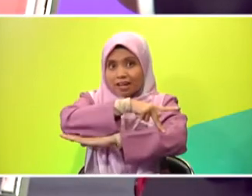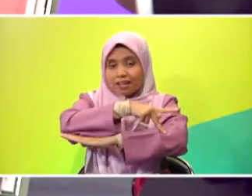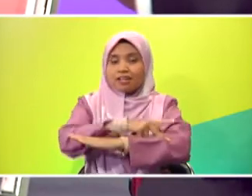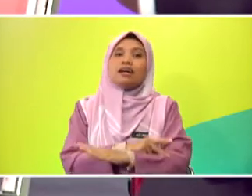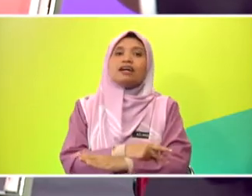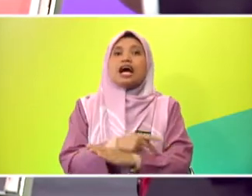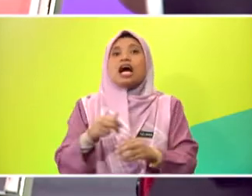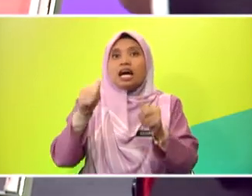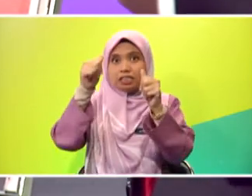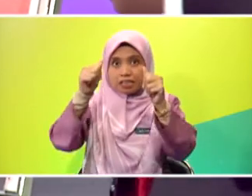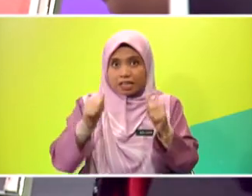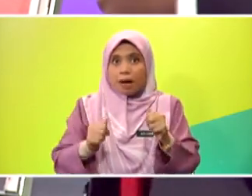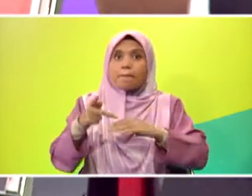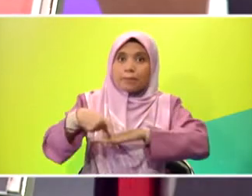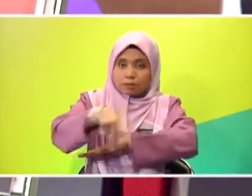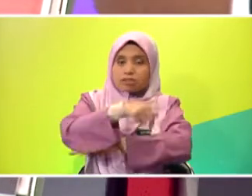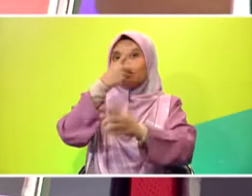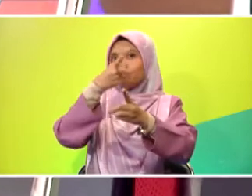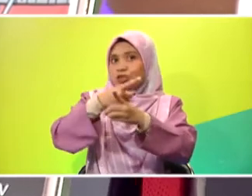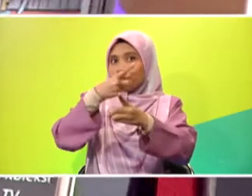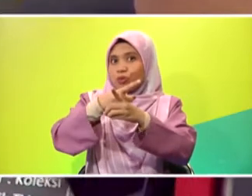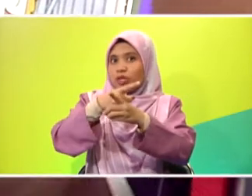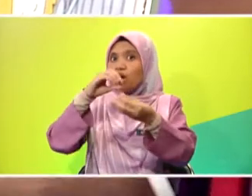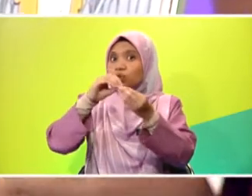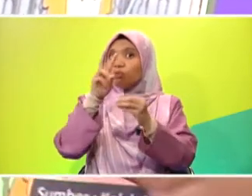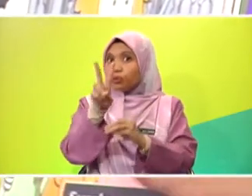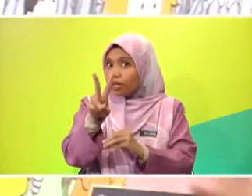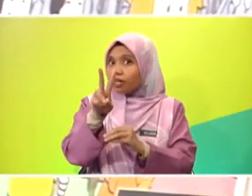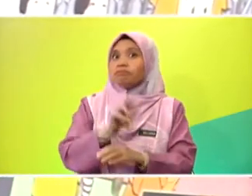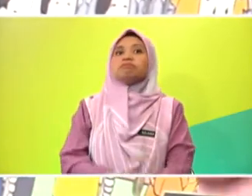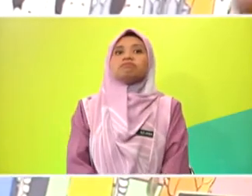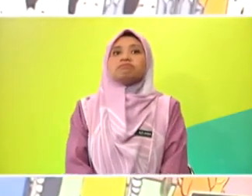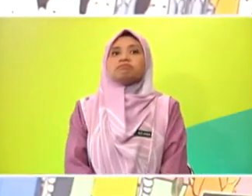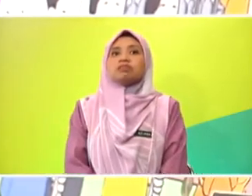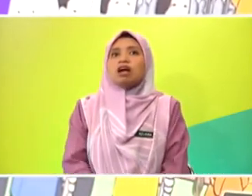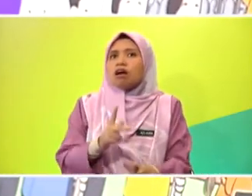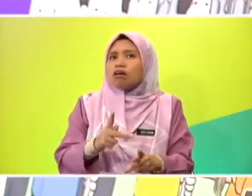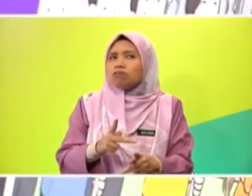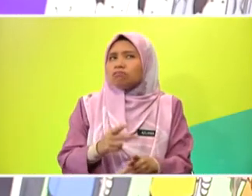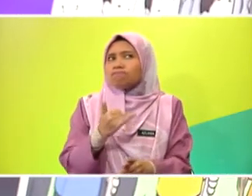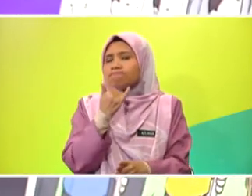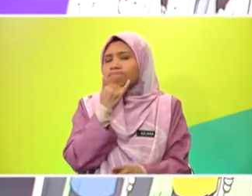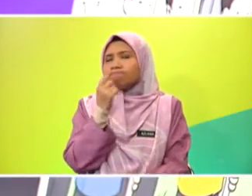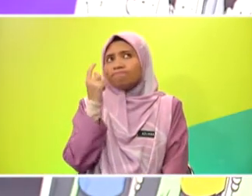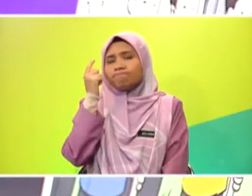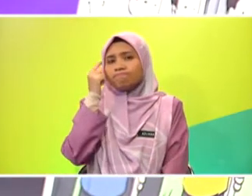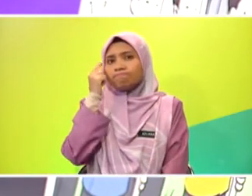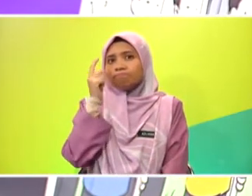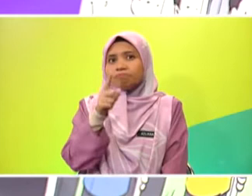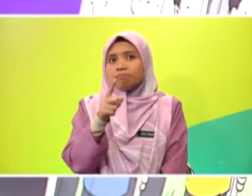acare pabrik perbarisan menganggap Pak ke dunia pegadinha Oke kalau tak salah saya Ini